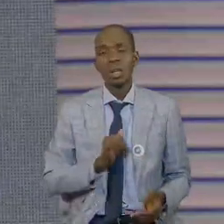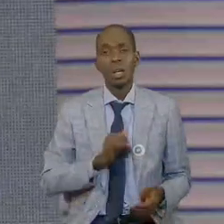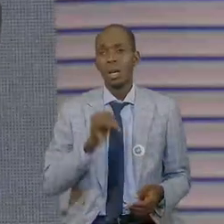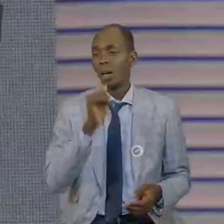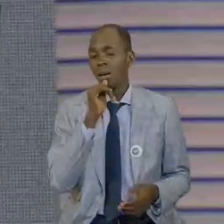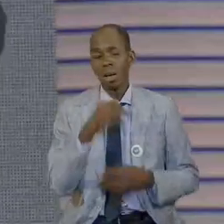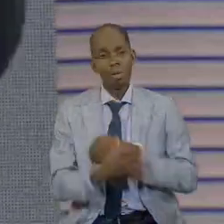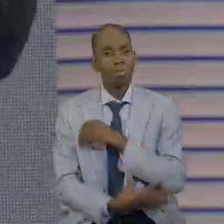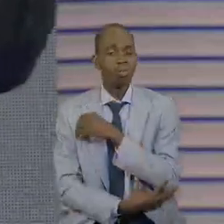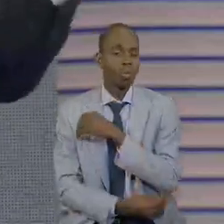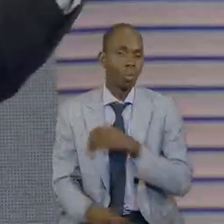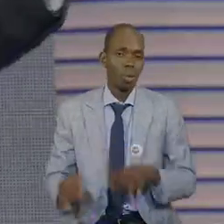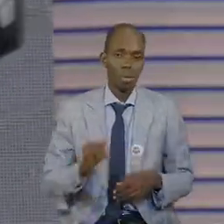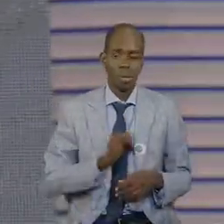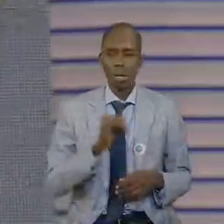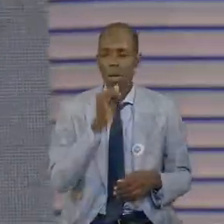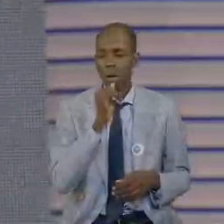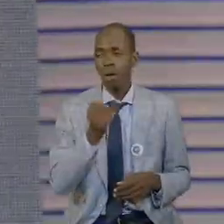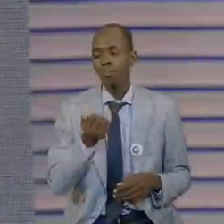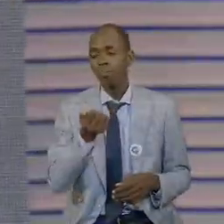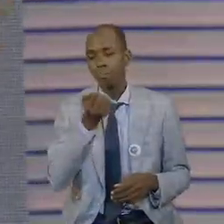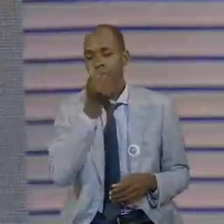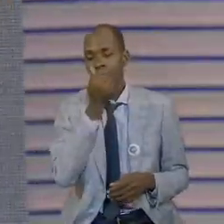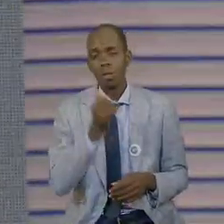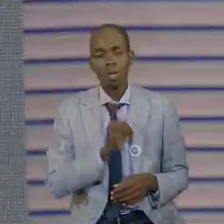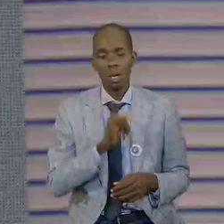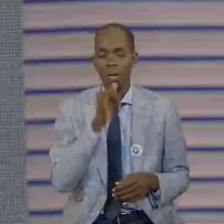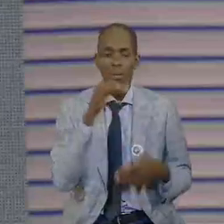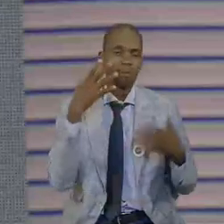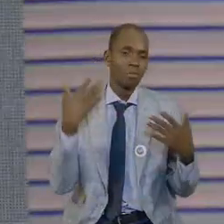poor, I am done, I am finished.